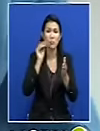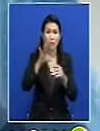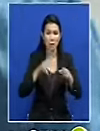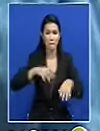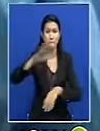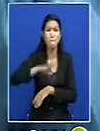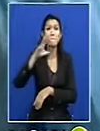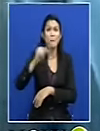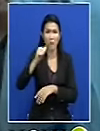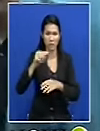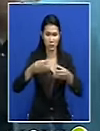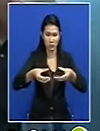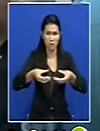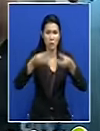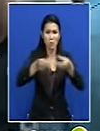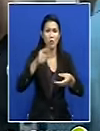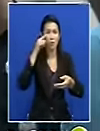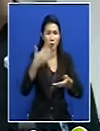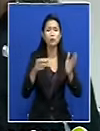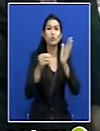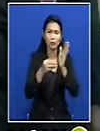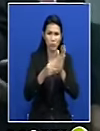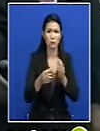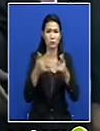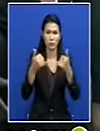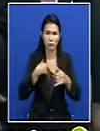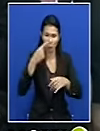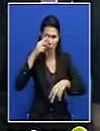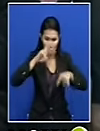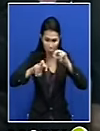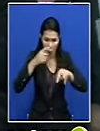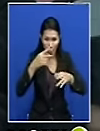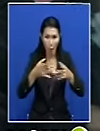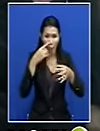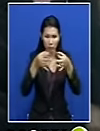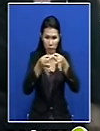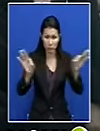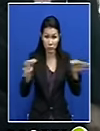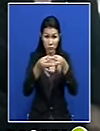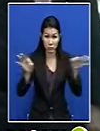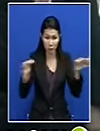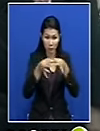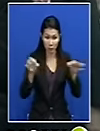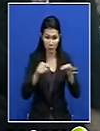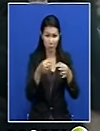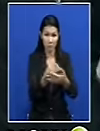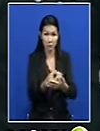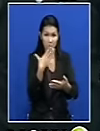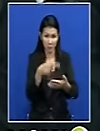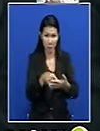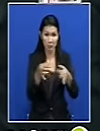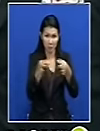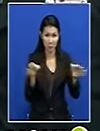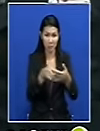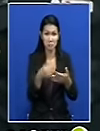เภอเมืองนะฮะหรือว่าส่งในเขตของกรุงเทพก็เลยไปตรวจสอบปรากฏว่ามันมีเนื้อหาบางส่วนนะฮะที่เขียนเอาไว้ในเอกสารฉบับ